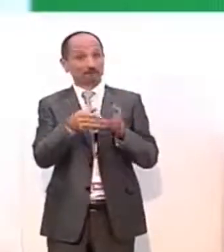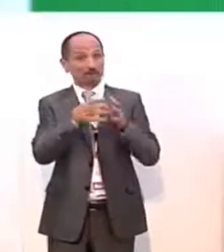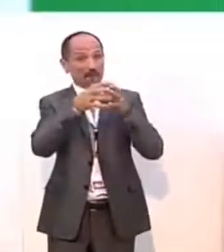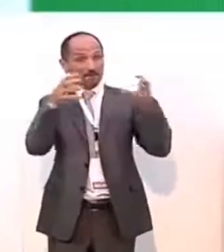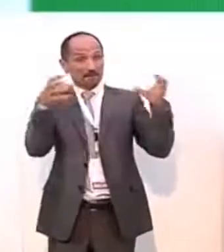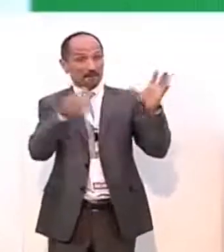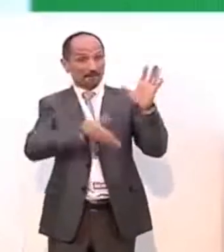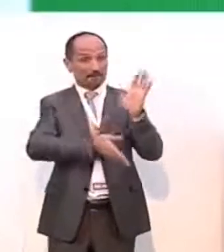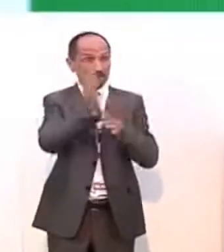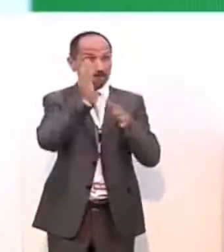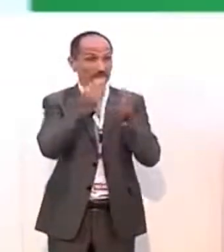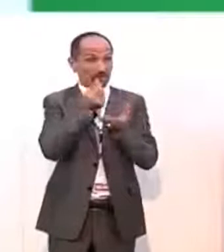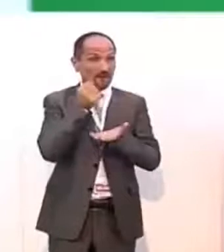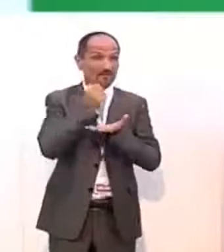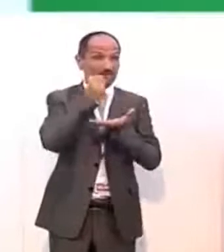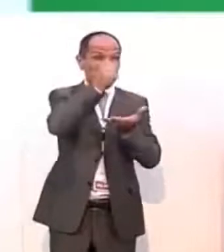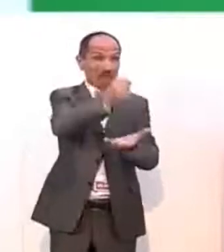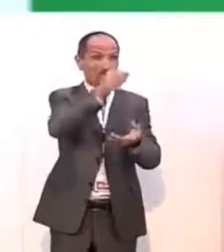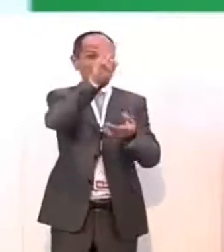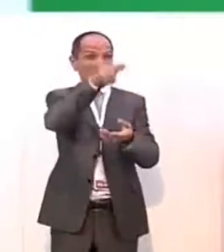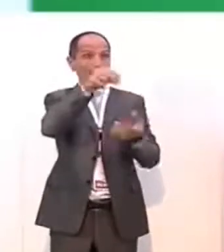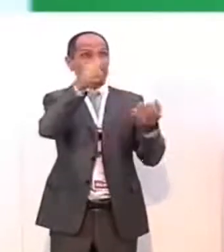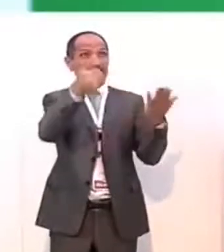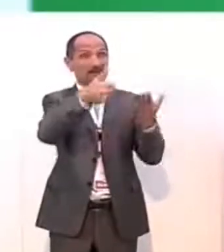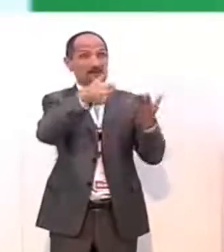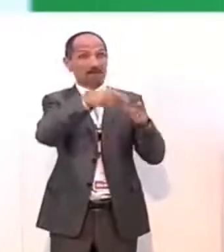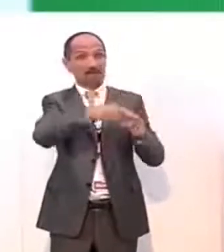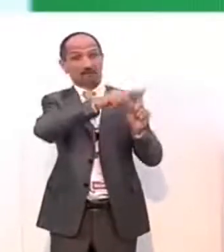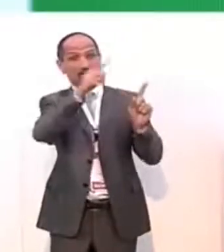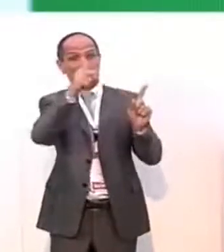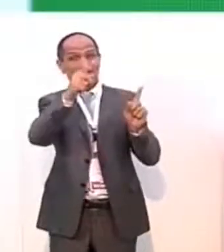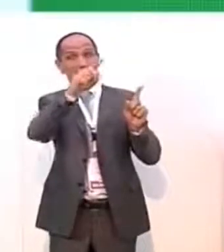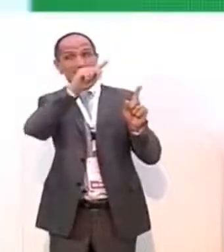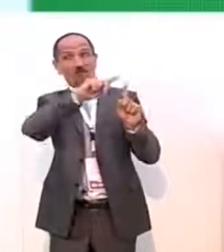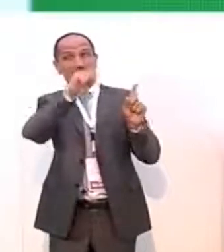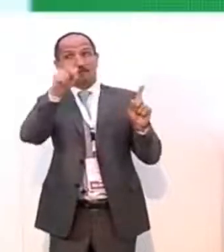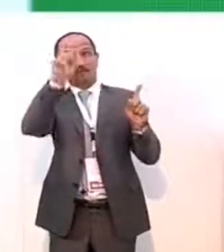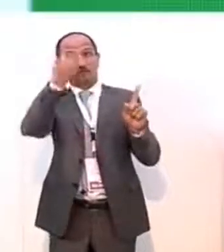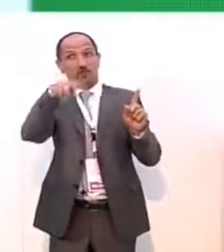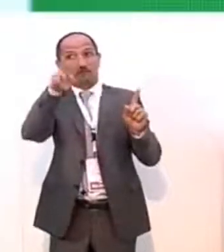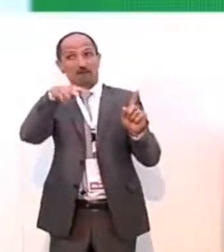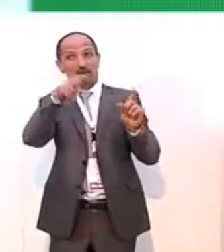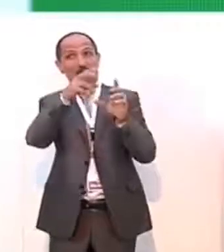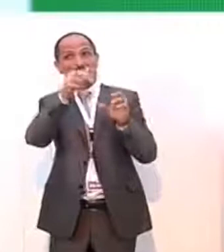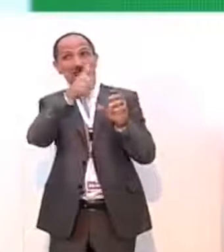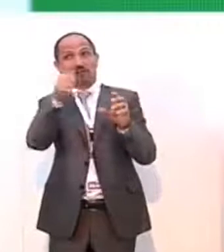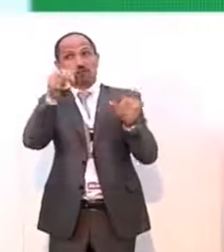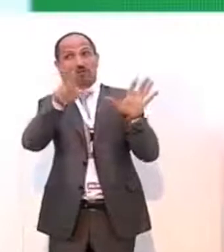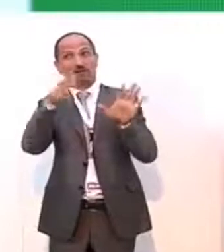sono state finanziate nel 2016 rispetto alle 2187 start-up,